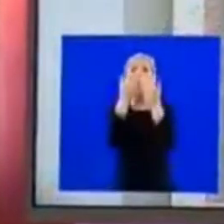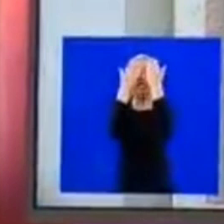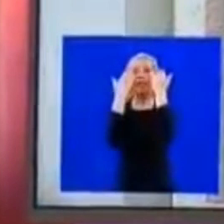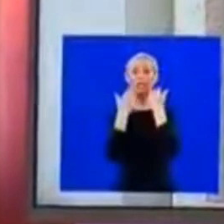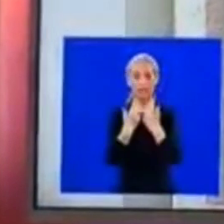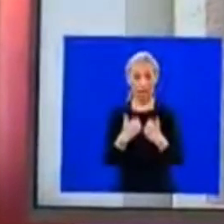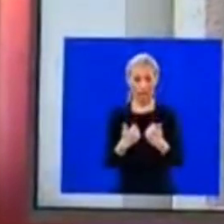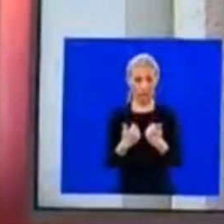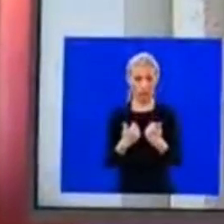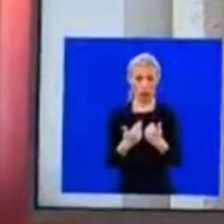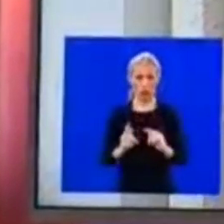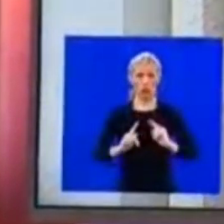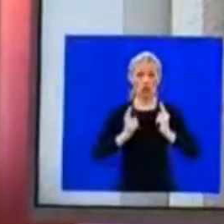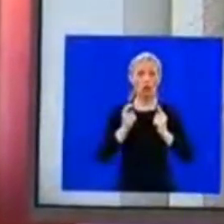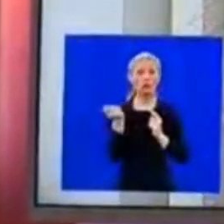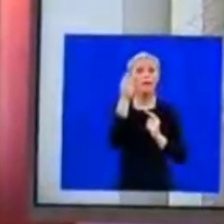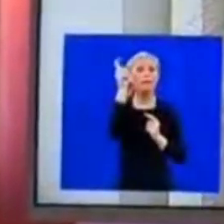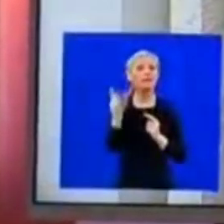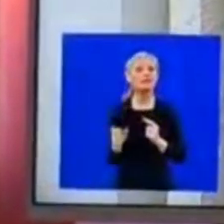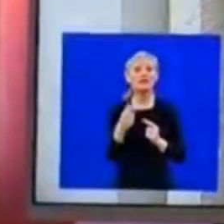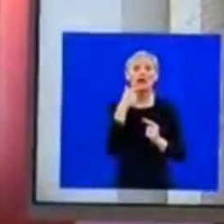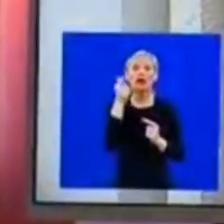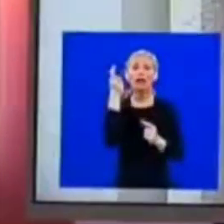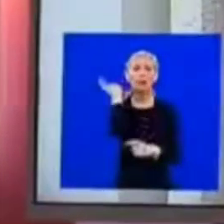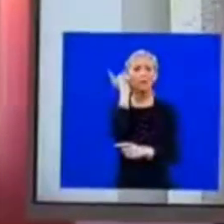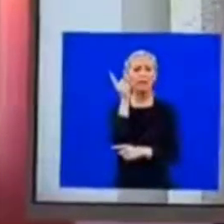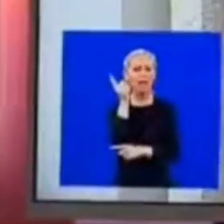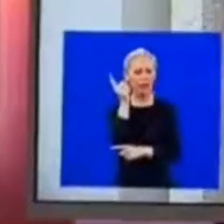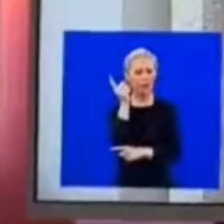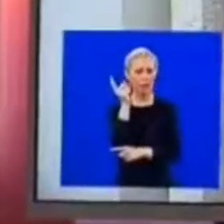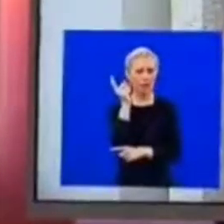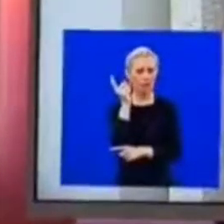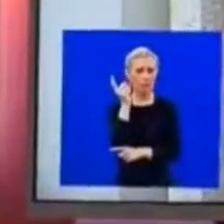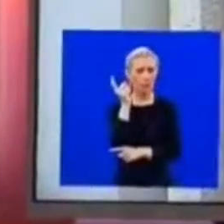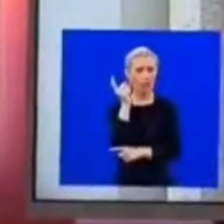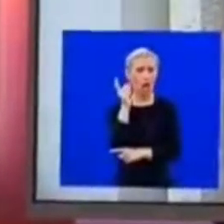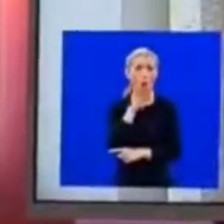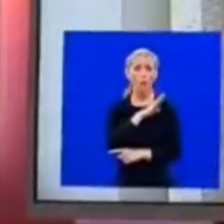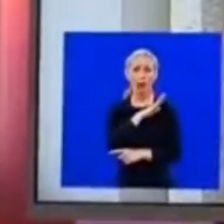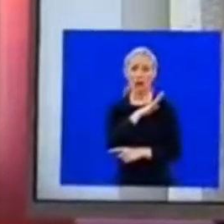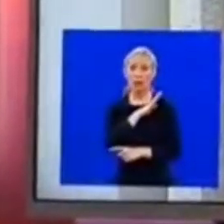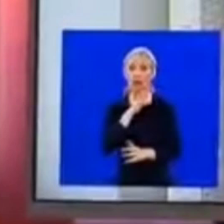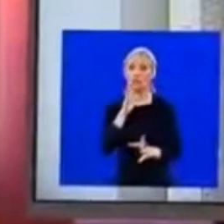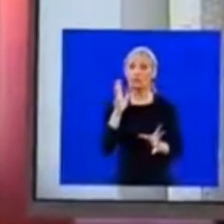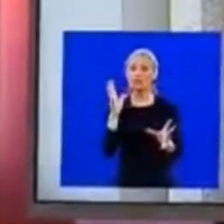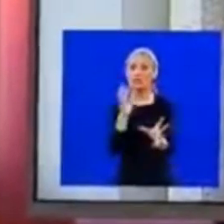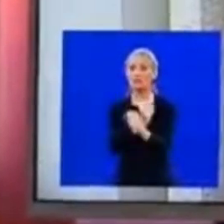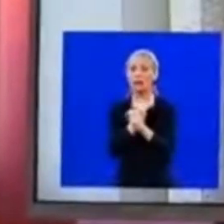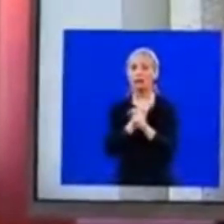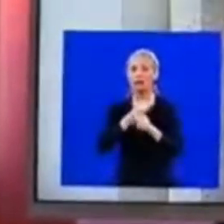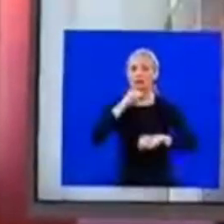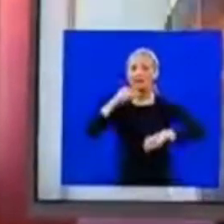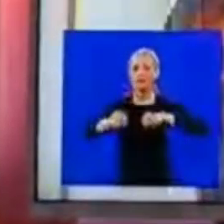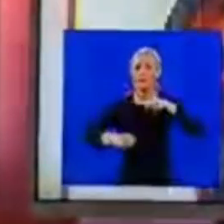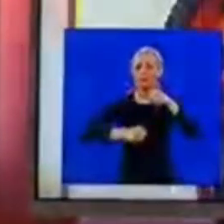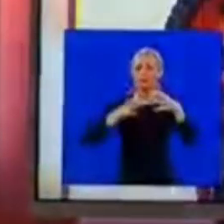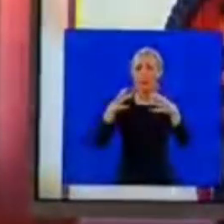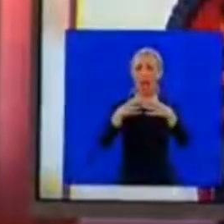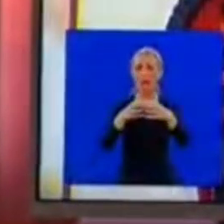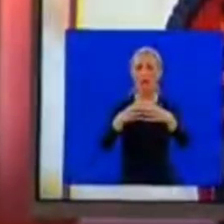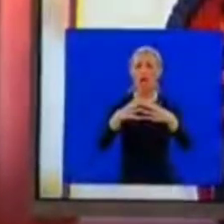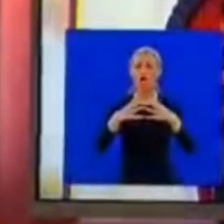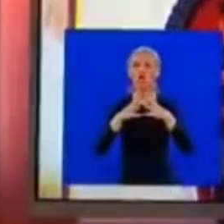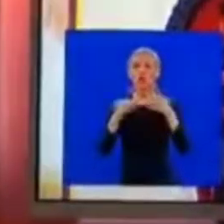života pastira, onda kada prijeti opasnost za spas stada, tada i duhovni